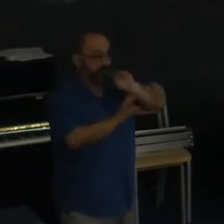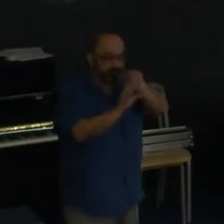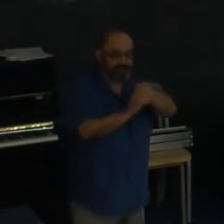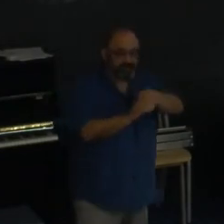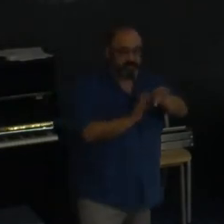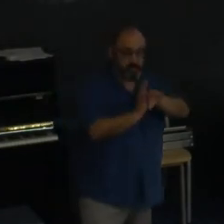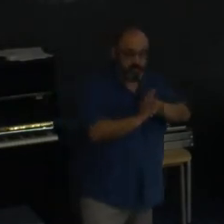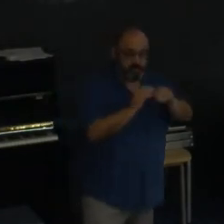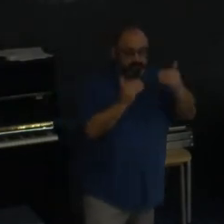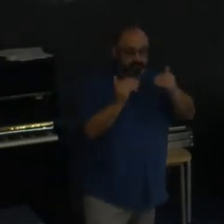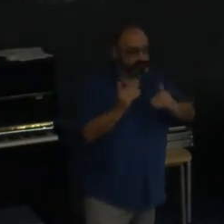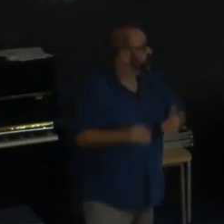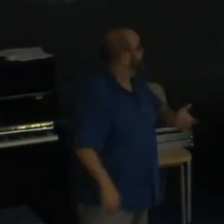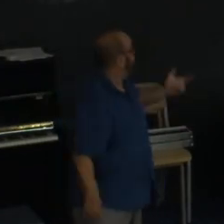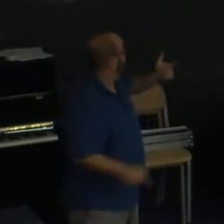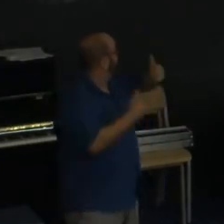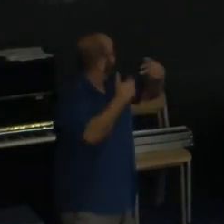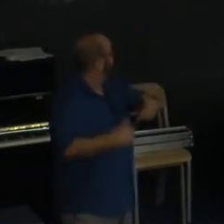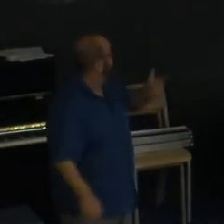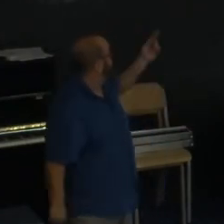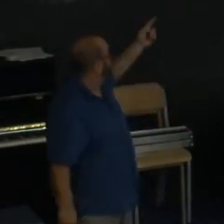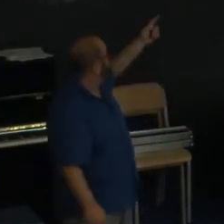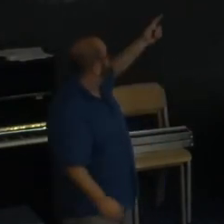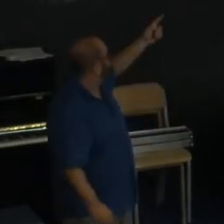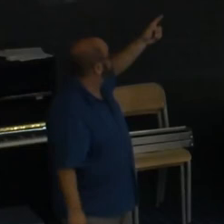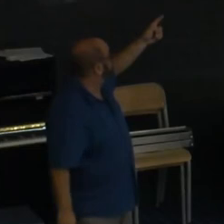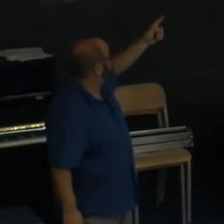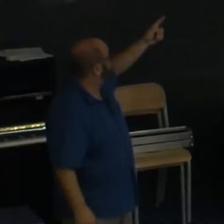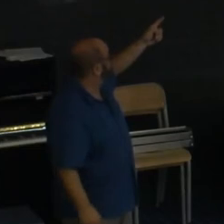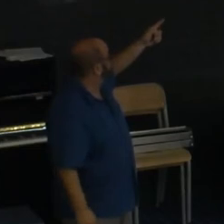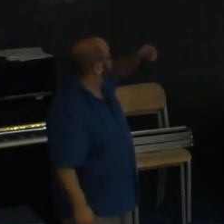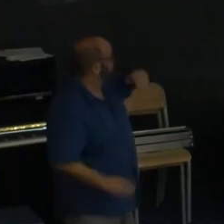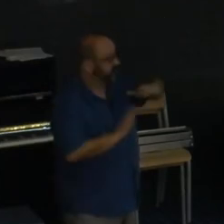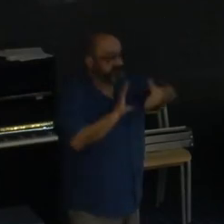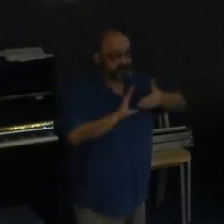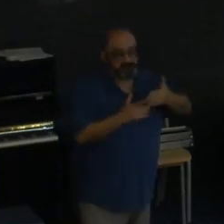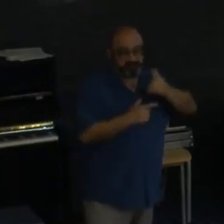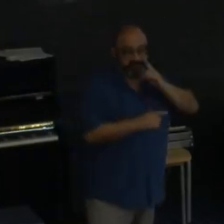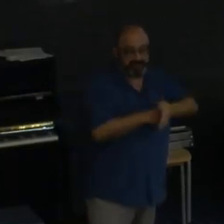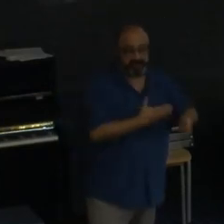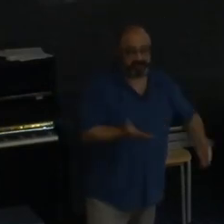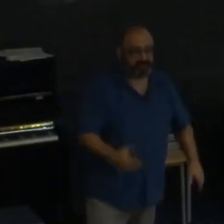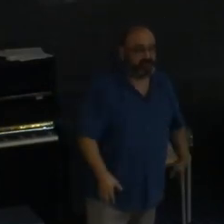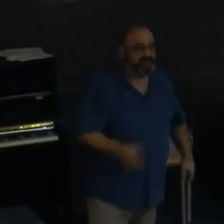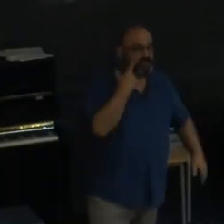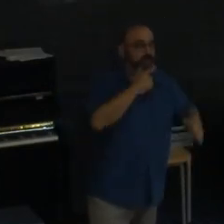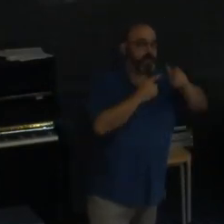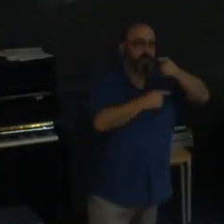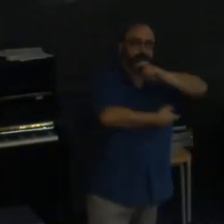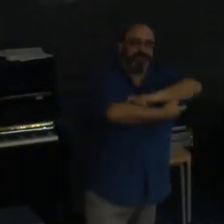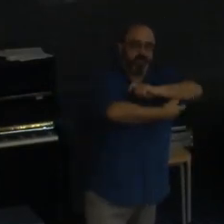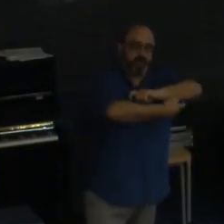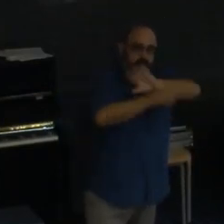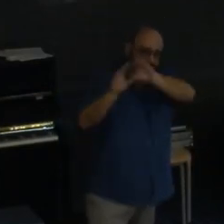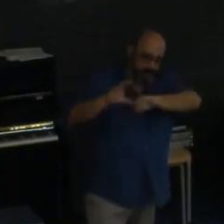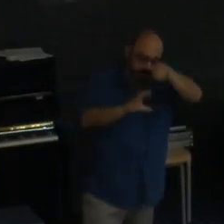quand j'essaye, par exemple, printDict self.underscoreDict, et automatiquement, ça le formate correctement. Donc, vous pouvez avoir de la logique Python dans PDB.